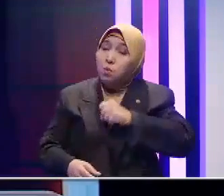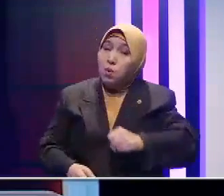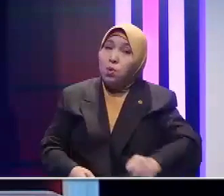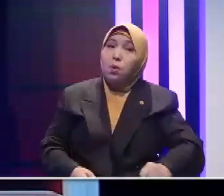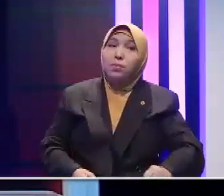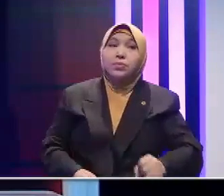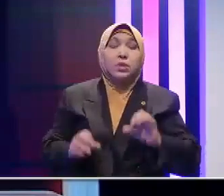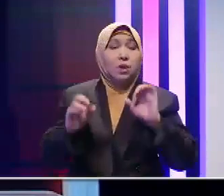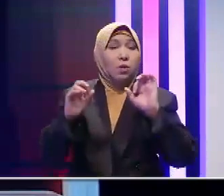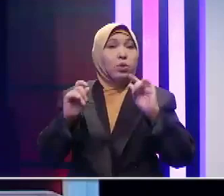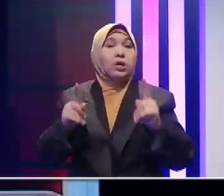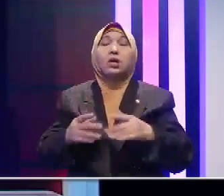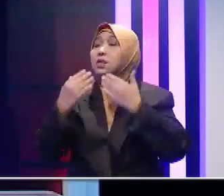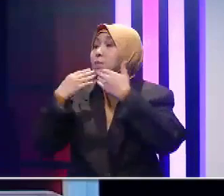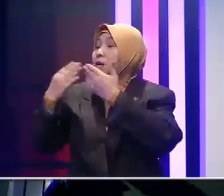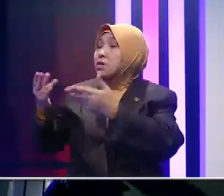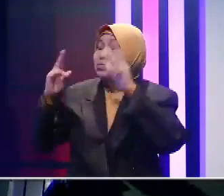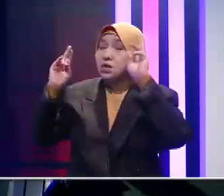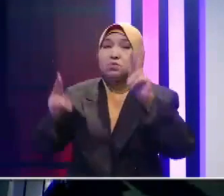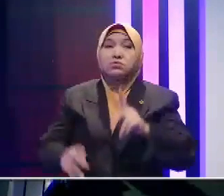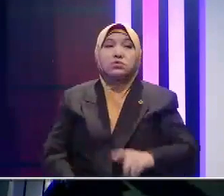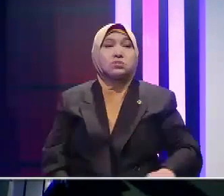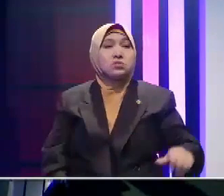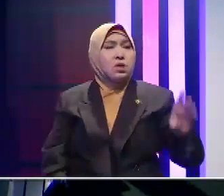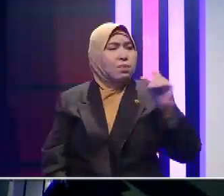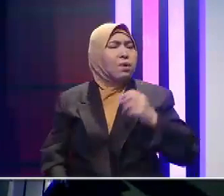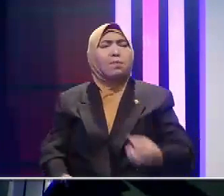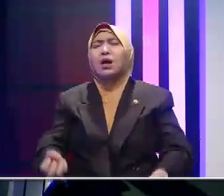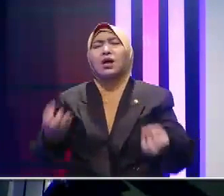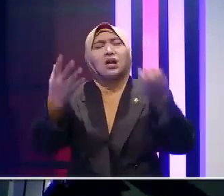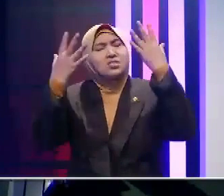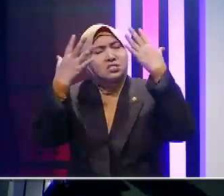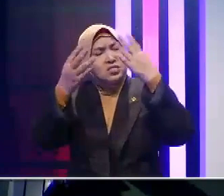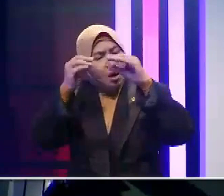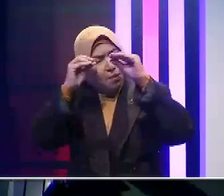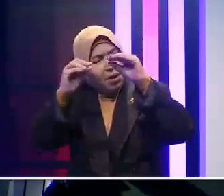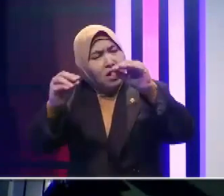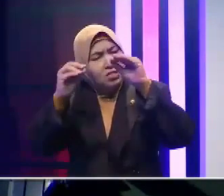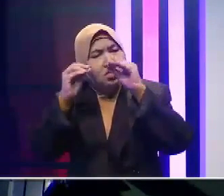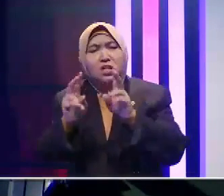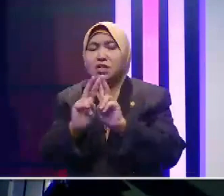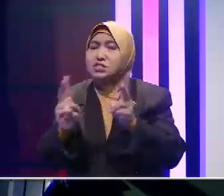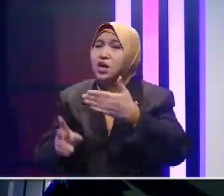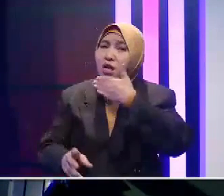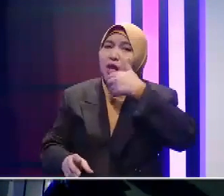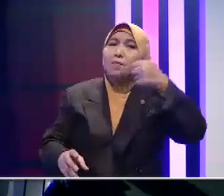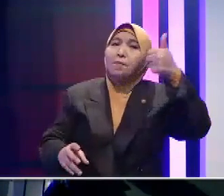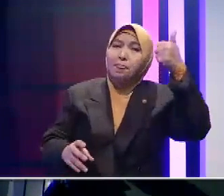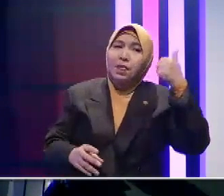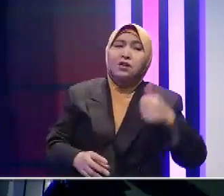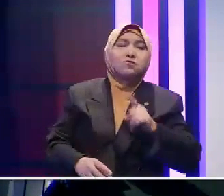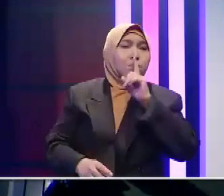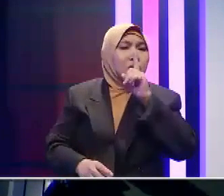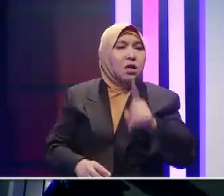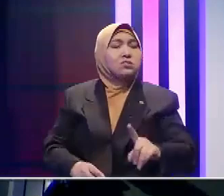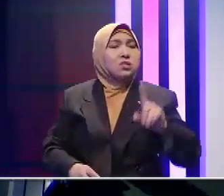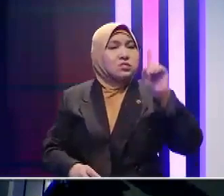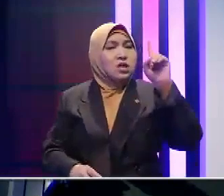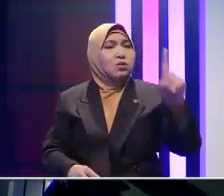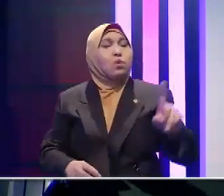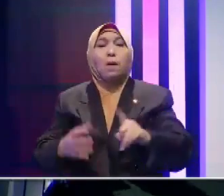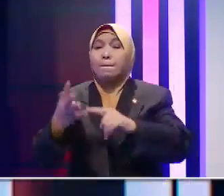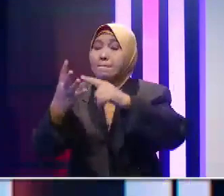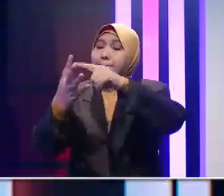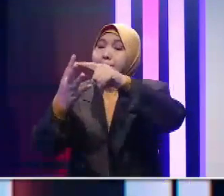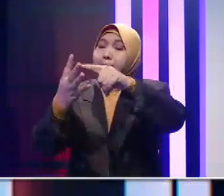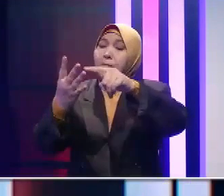Baik. Terima kasih Ustaz Abdul Ghani. Saya kira memang banyak sangat pengajaran yang sangat menarik. Saya kira sebenarnya empat fasa tu,